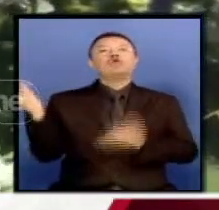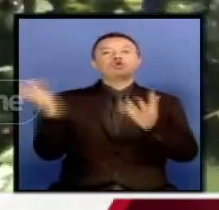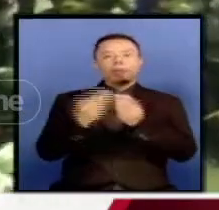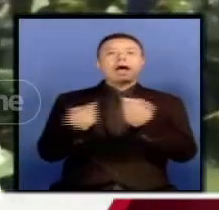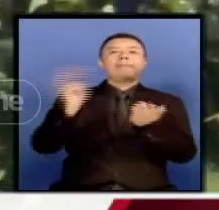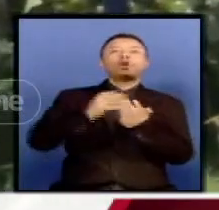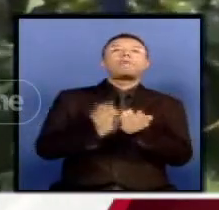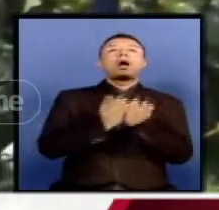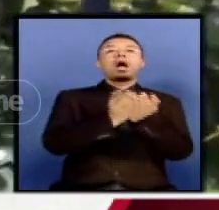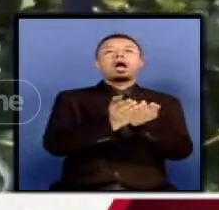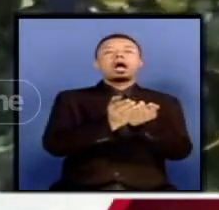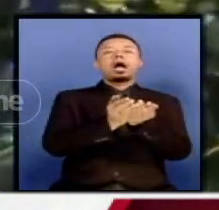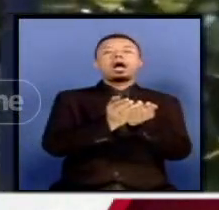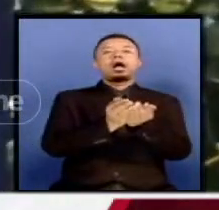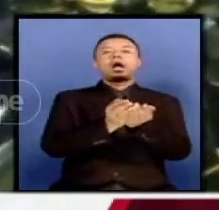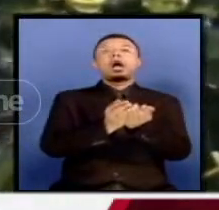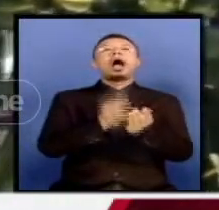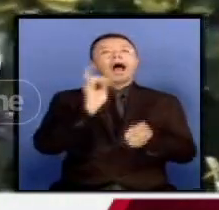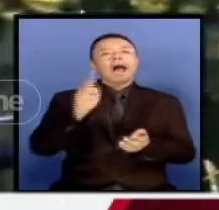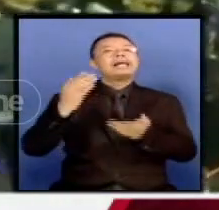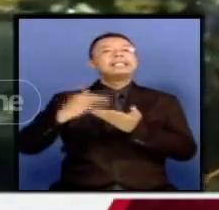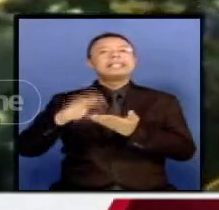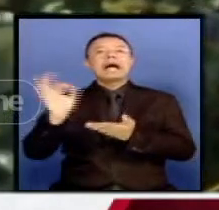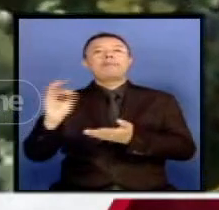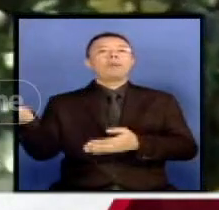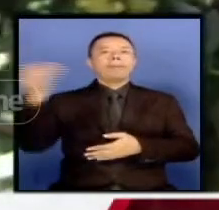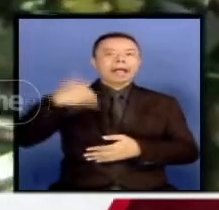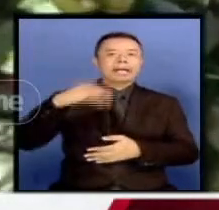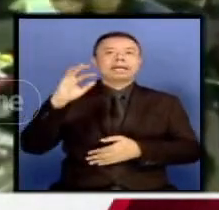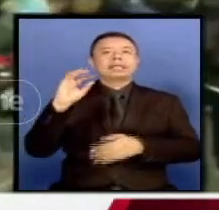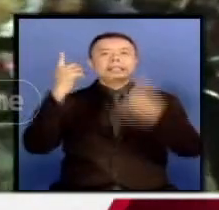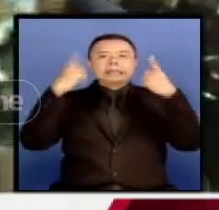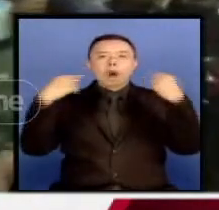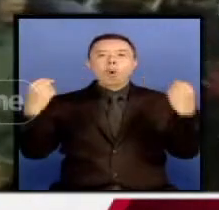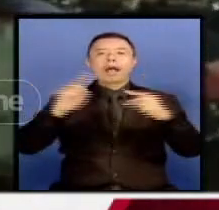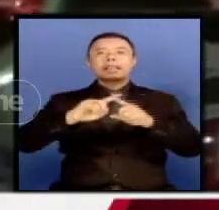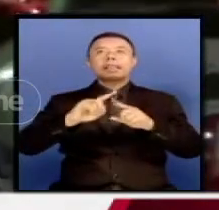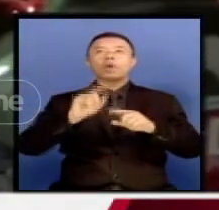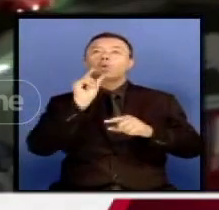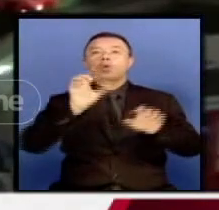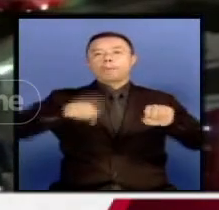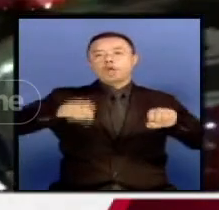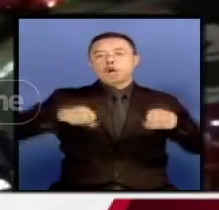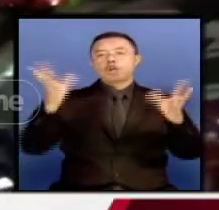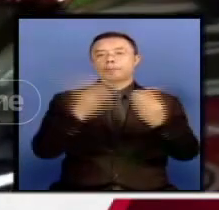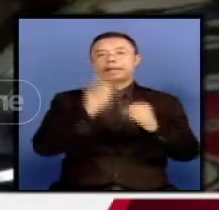penumpang pemudik yang belum kembali ke Pulau Jawa. Sedangkan untuk kendaraan roda 2 yakni